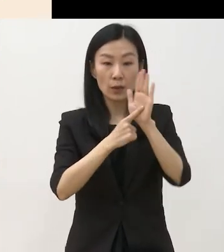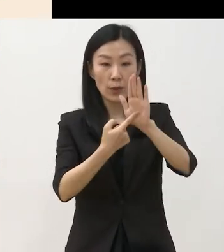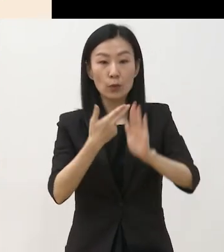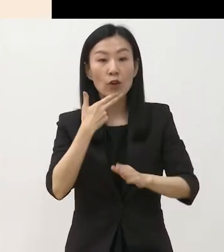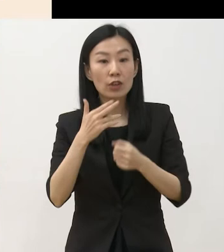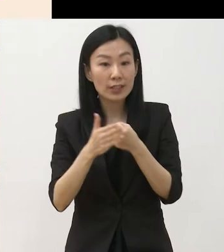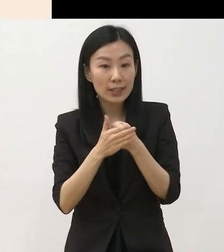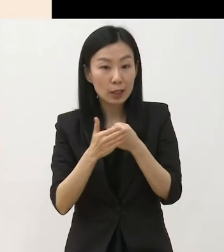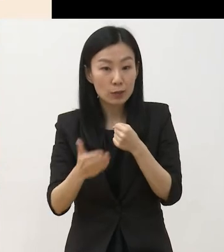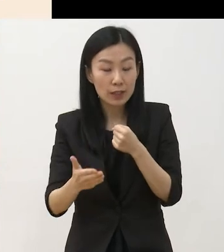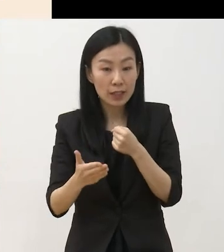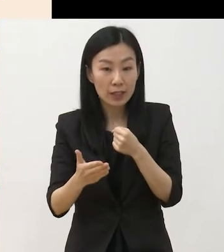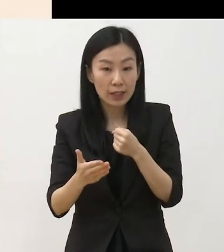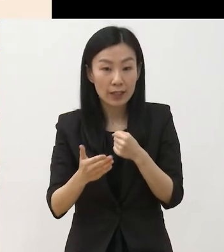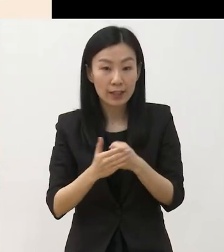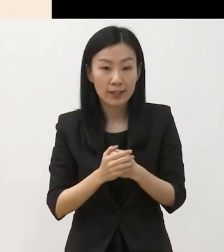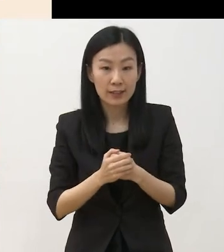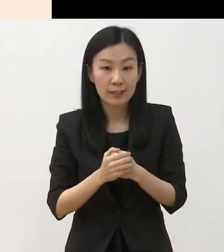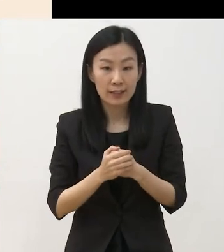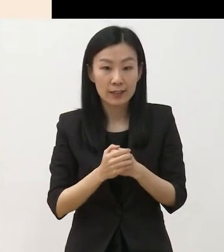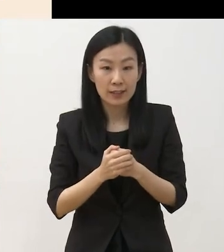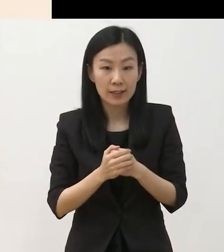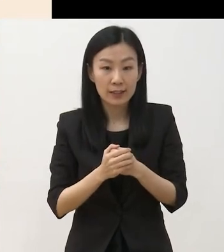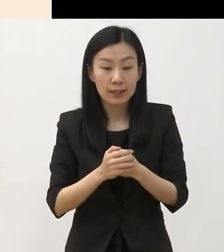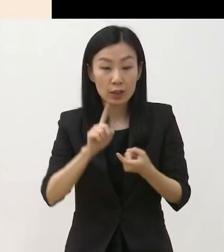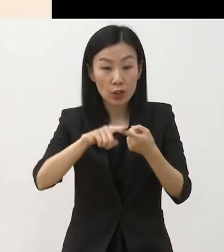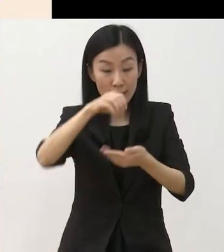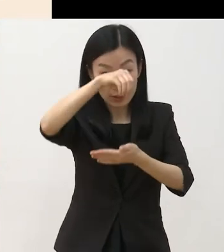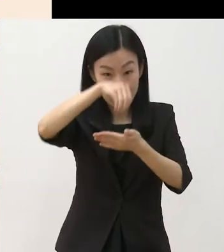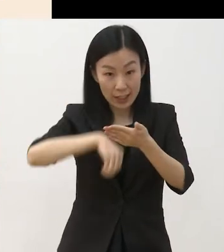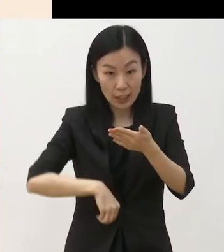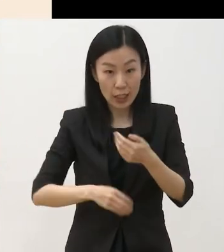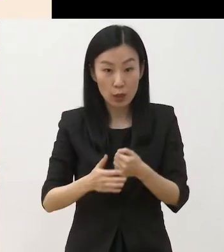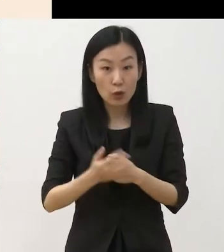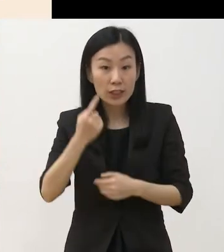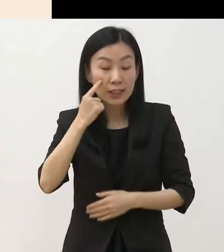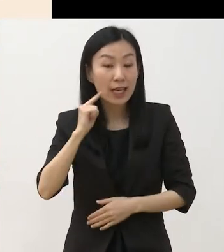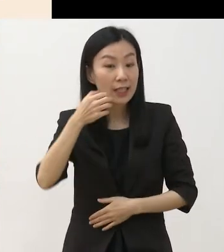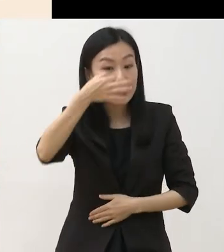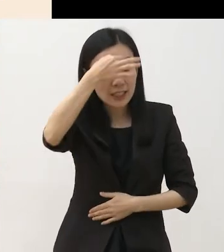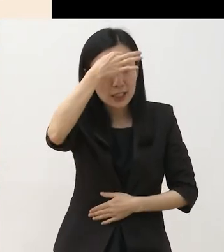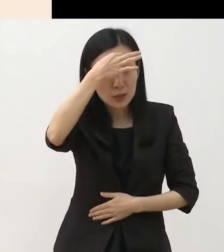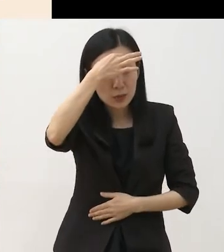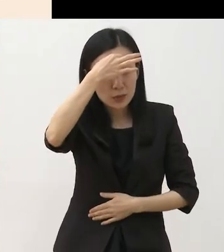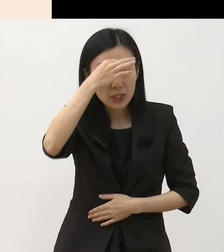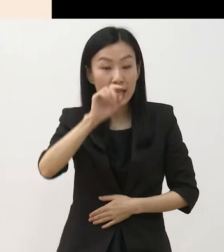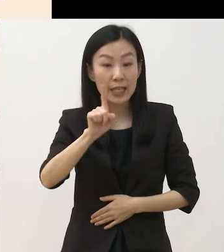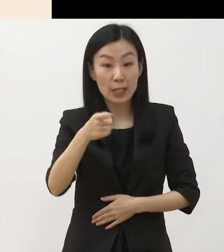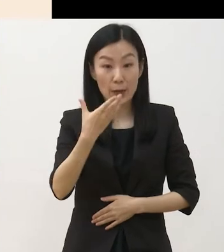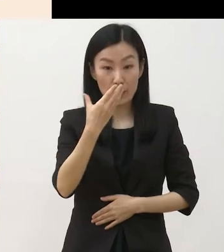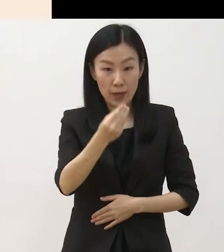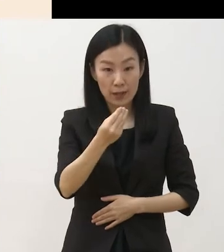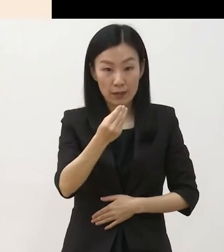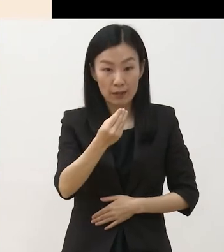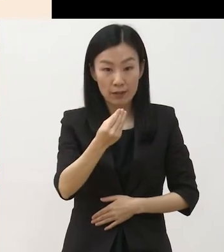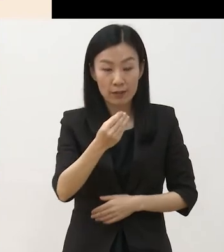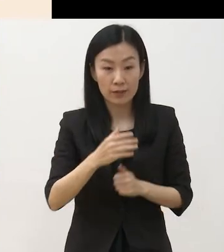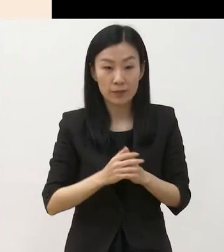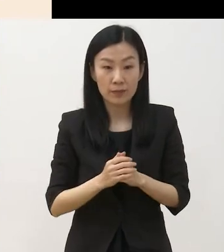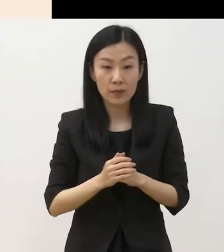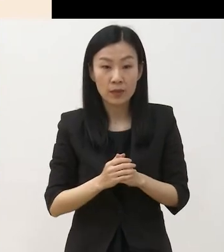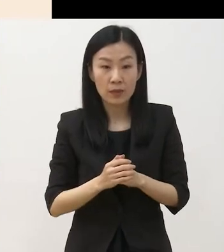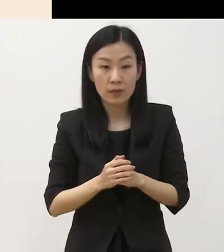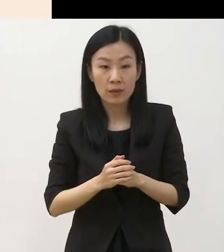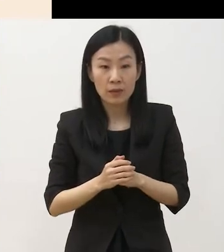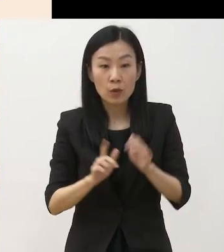때문에 중간 발표 점검 지원금은 생략이 되고요. 그 다음에 시각 예술 분야 100만 원, 공연 예술 분야